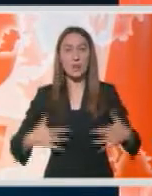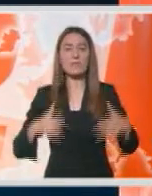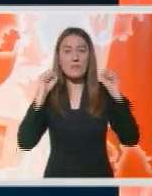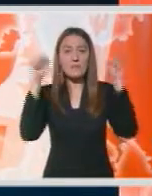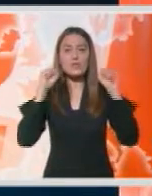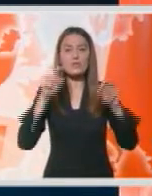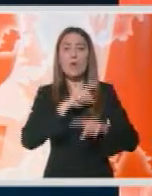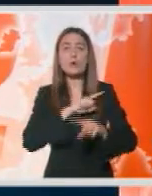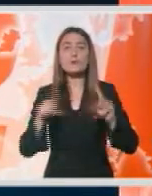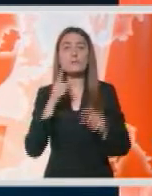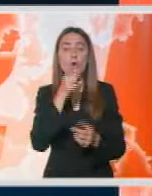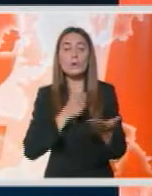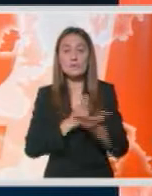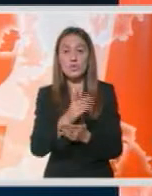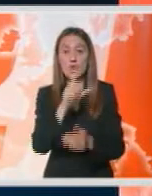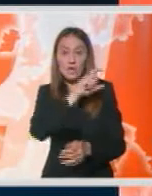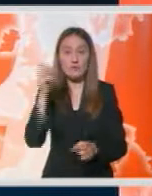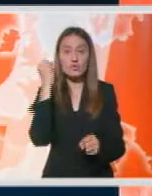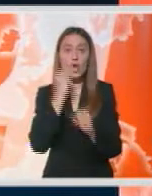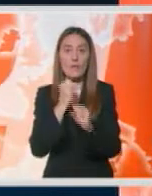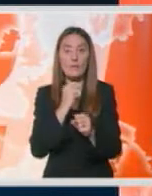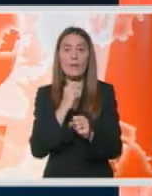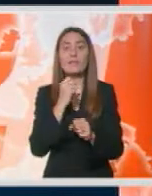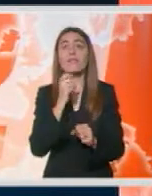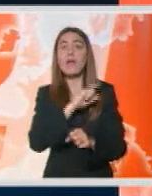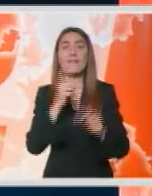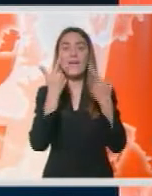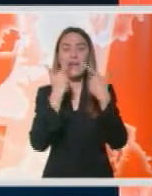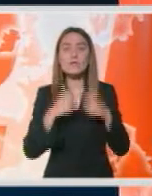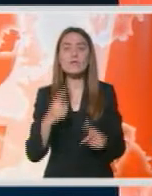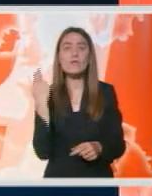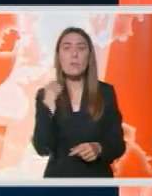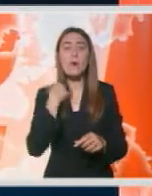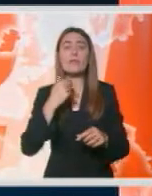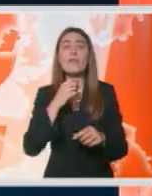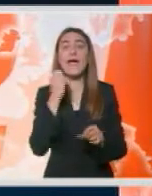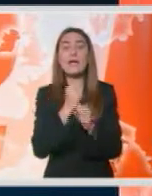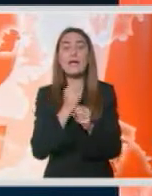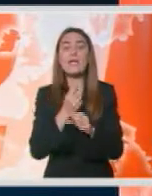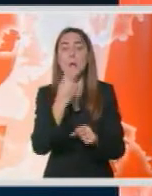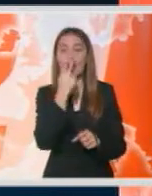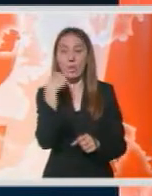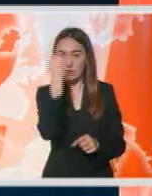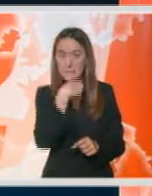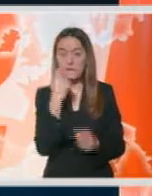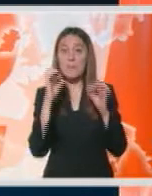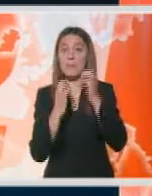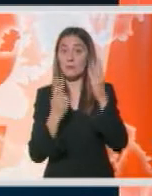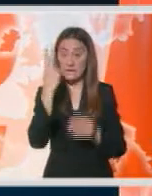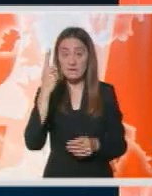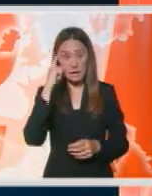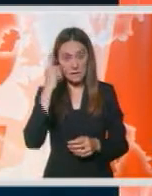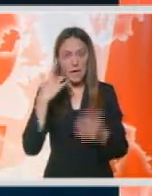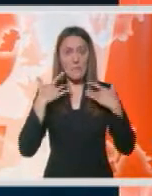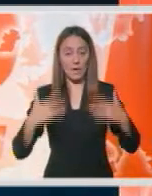fizičkog zbog sumnje da je izvršio krivično delo nedozvoljene polne radnje nad maloletnim licem. Kako B92 sazne,